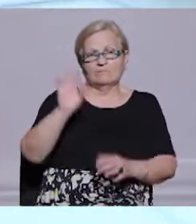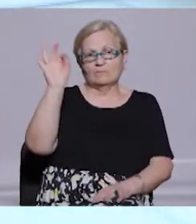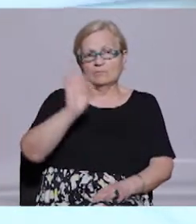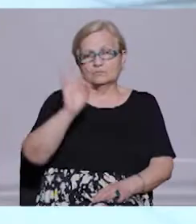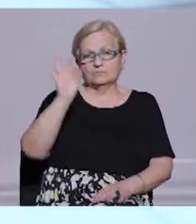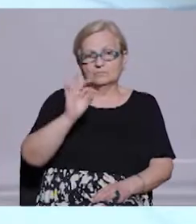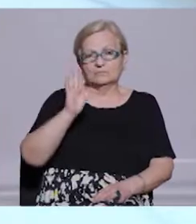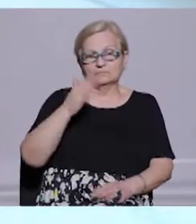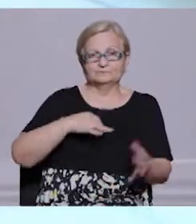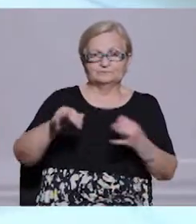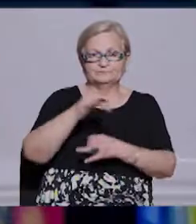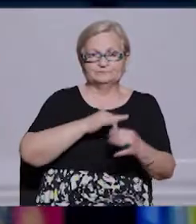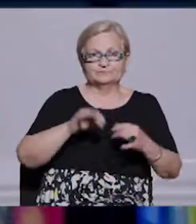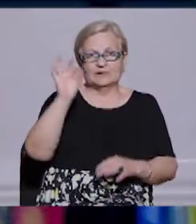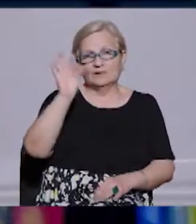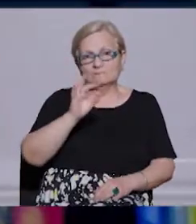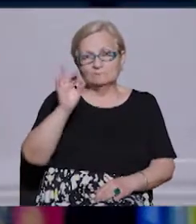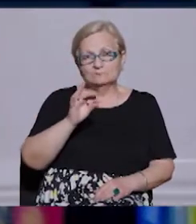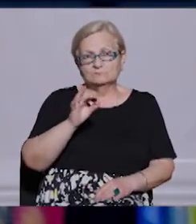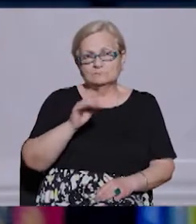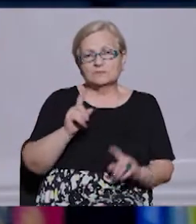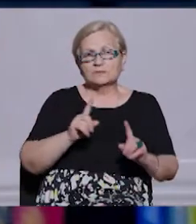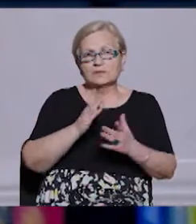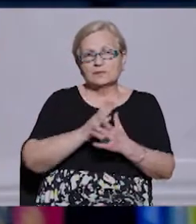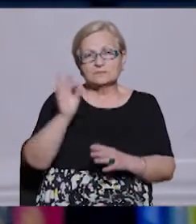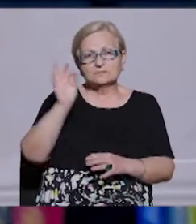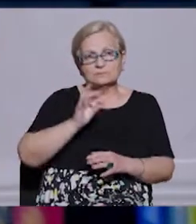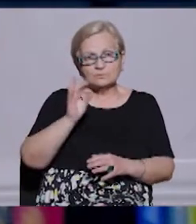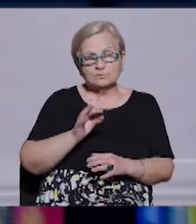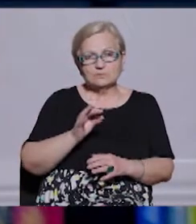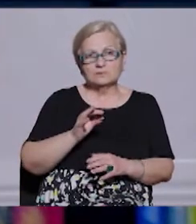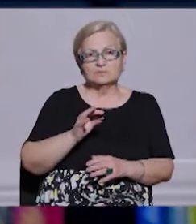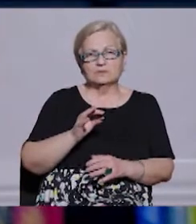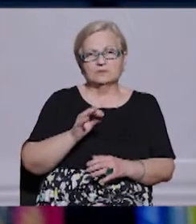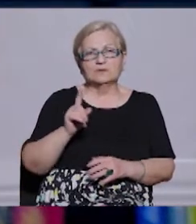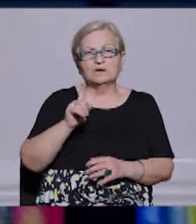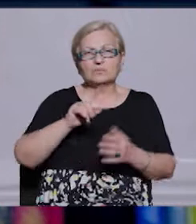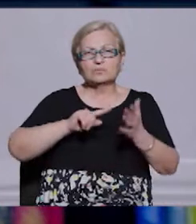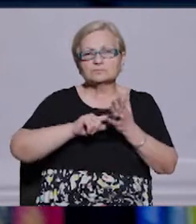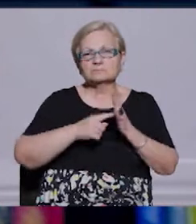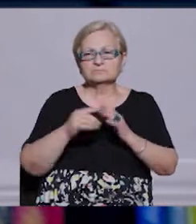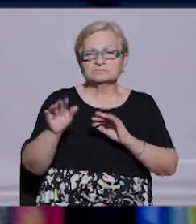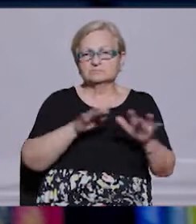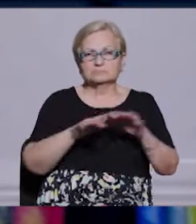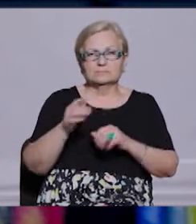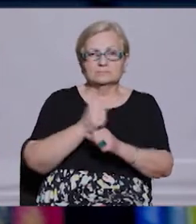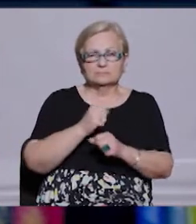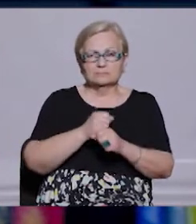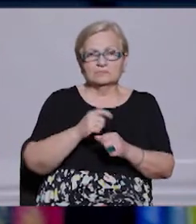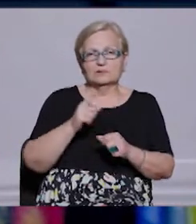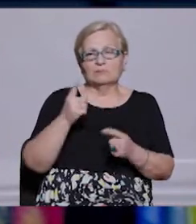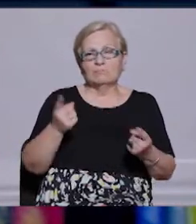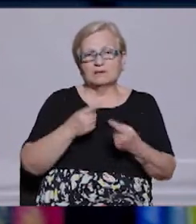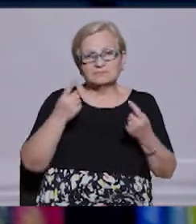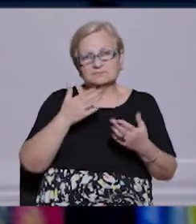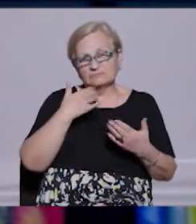პროცენტებს. ვისაუბრებთ დღეს პროცენტებზე, ზოგადად რა არის პროცენტი შეგახსენებთ, ოპერაციებს პროცენტებზე, რაც მარტივია, მაგრამ